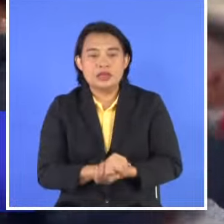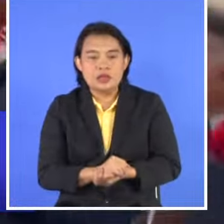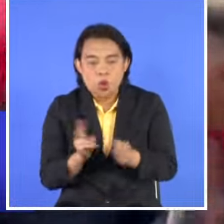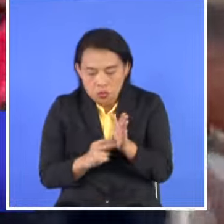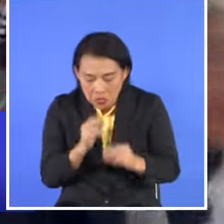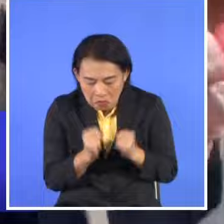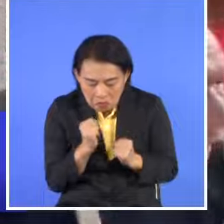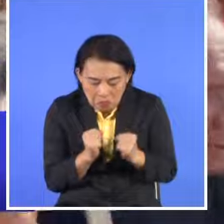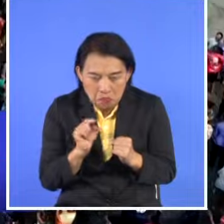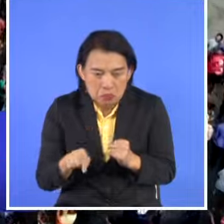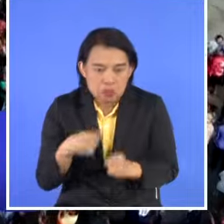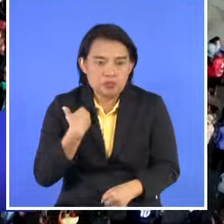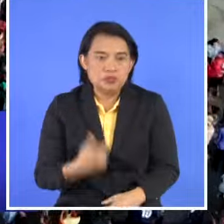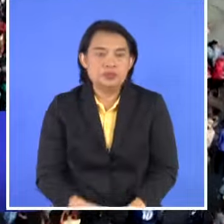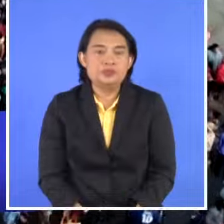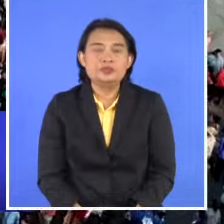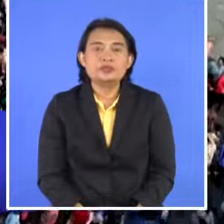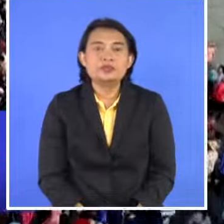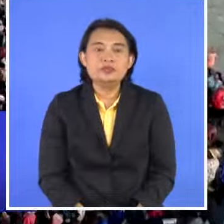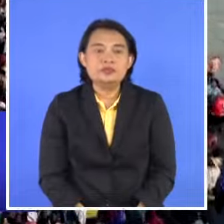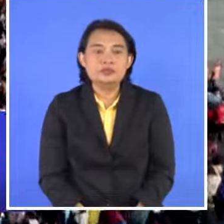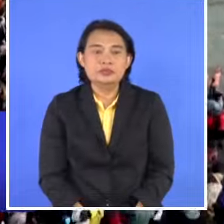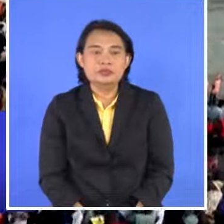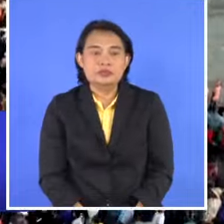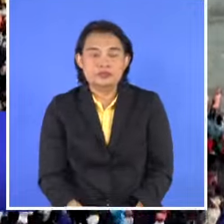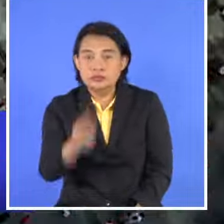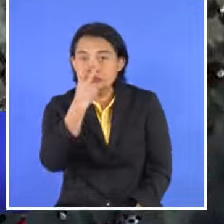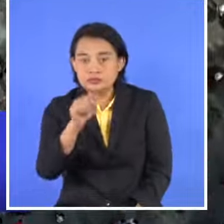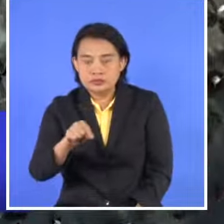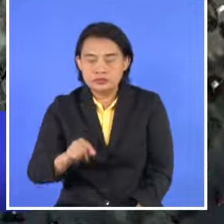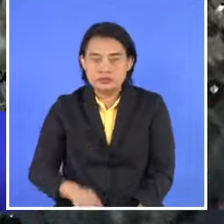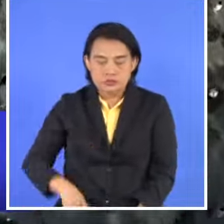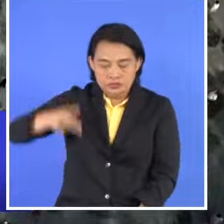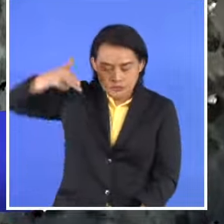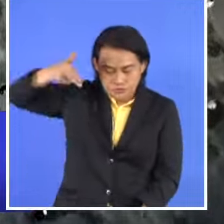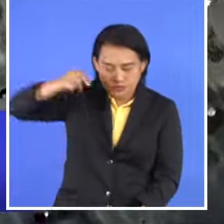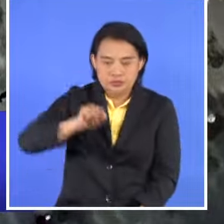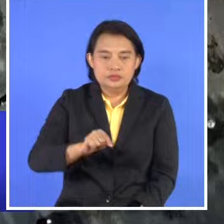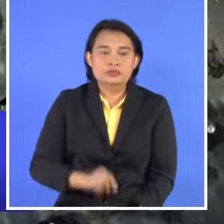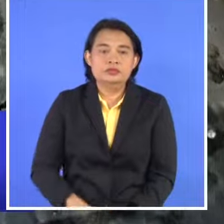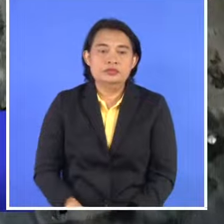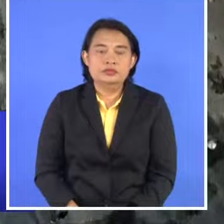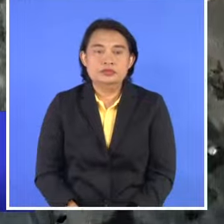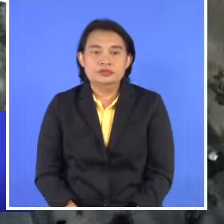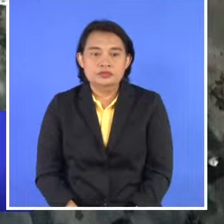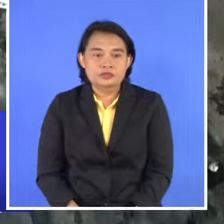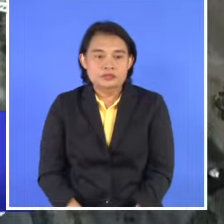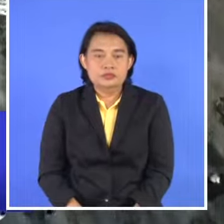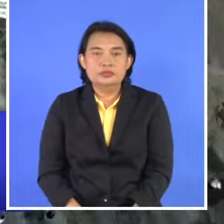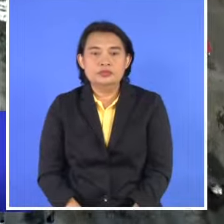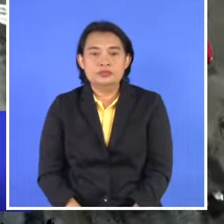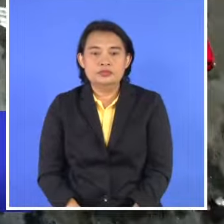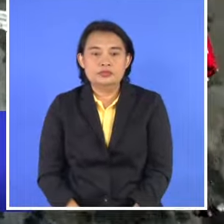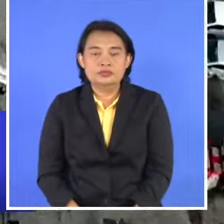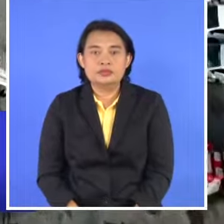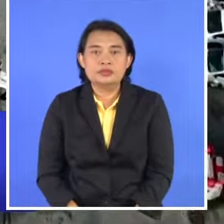วันเลยแบบนี้อ้าวนะครับใครดีก็ได้ดูสิที่ภาพมุมสูงนี่นะครับโปรยมาอุ้ยดูสิครับเนี่ยนะฮะใครจะไม่ม